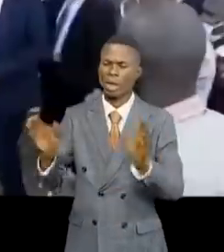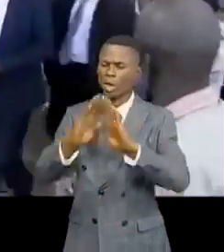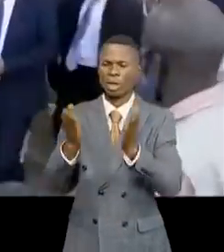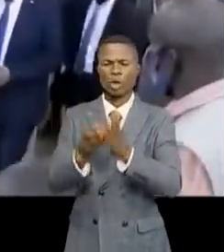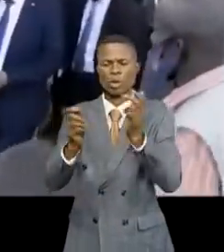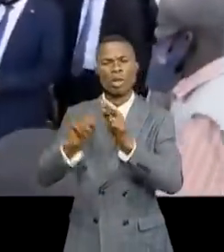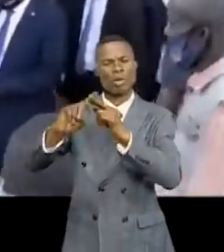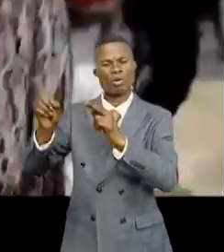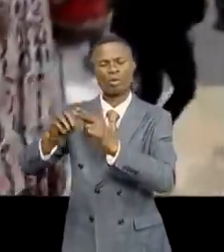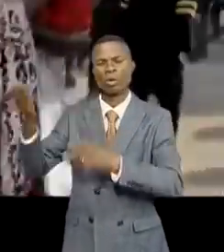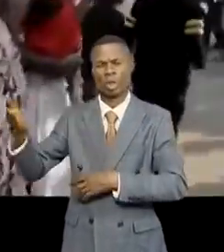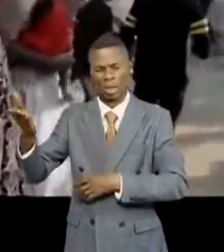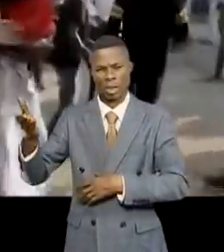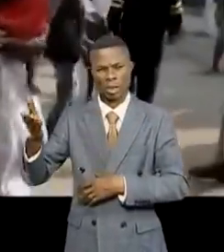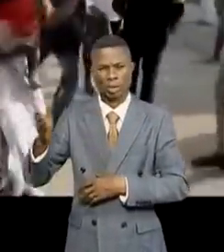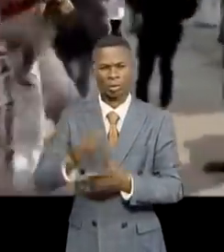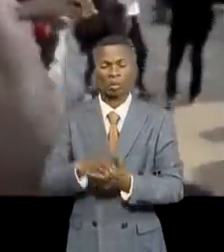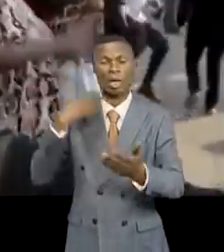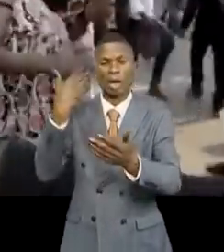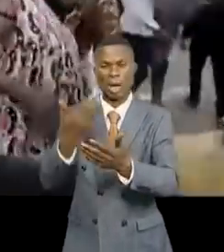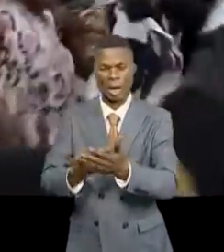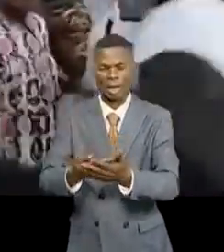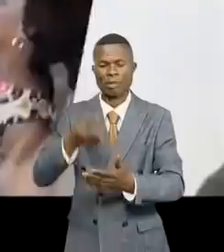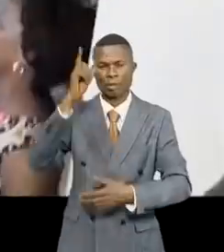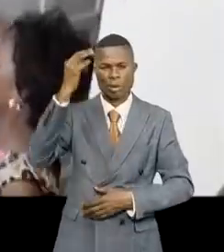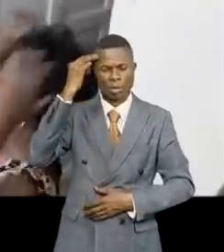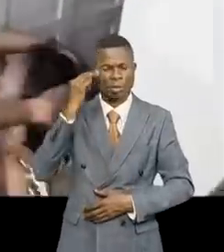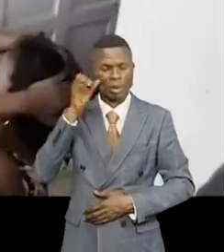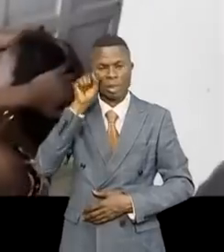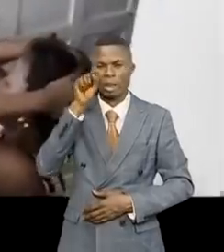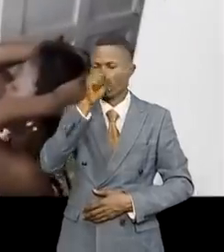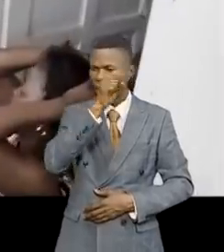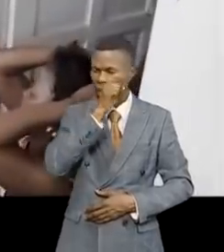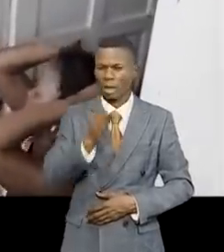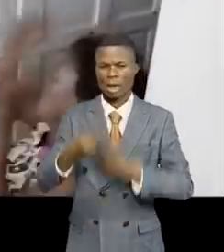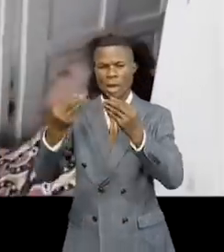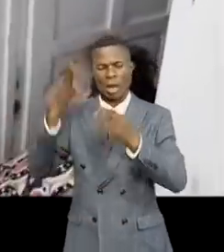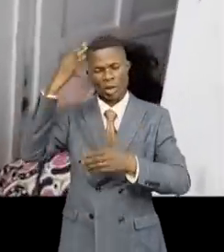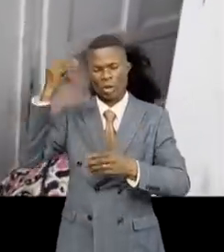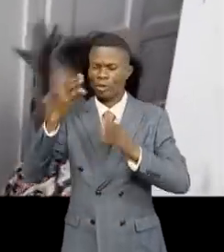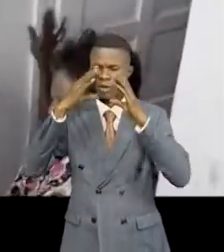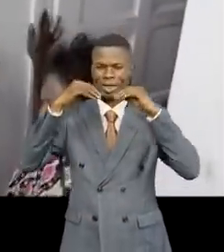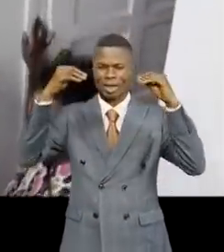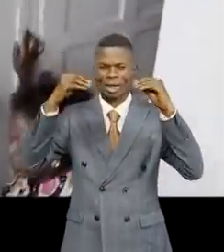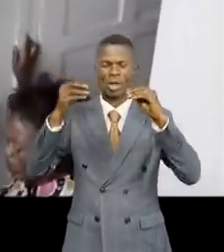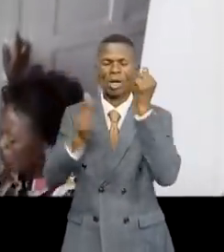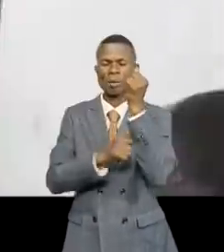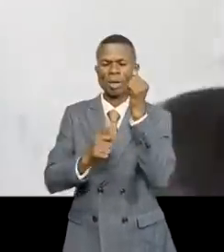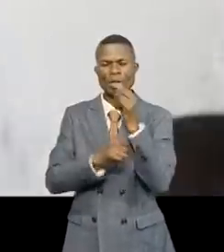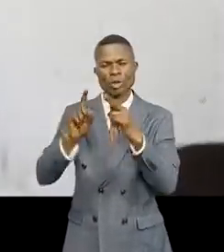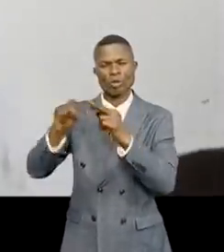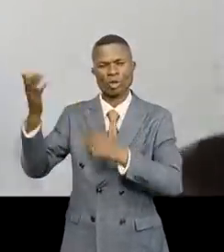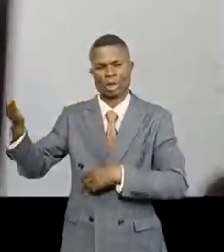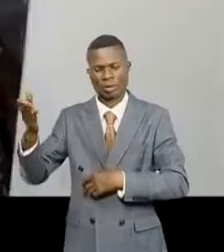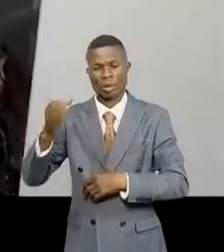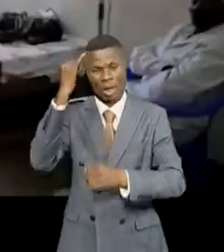du volcan Nyiragongo. L'arrivée de Jean-Michel Samalukonde Kienge a redonné espoir et sourire aux sinistrés. Le point de